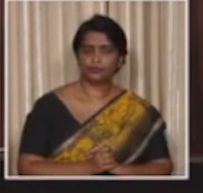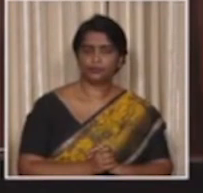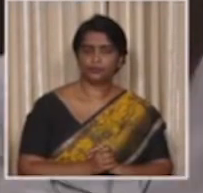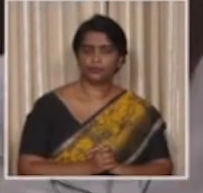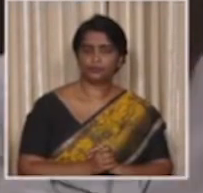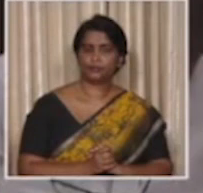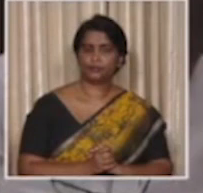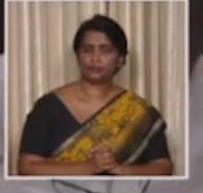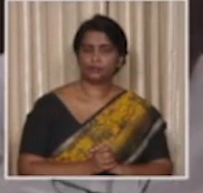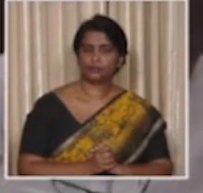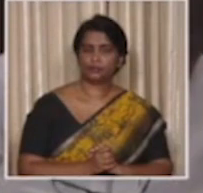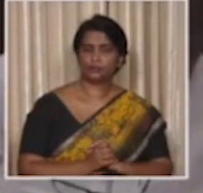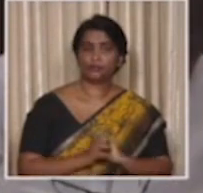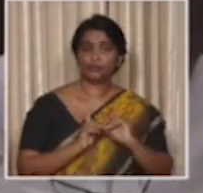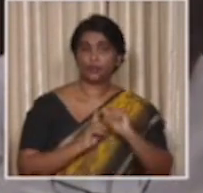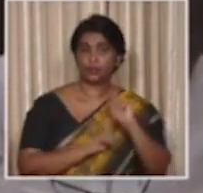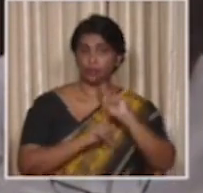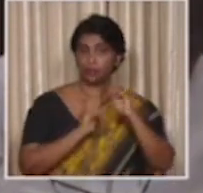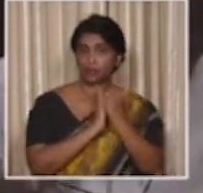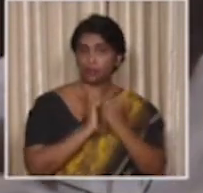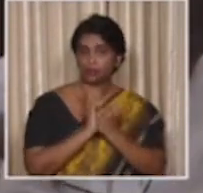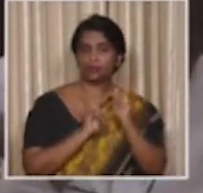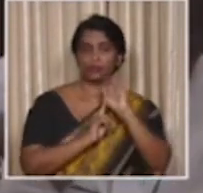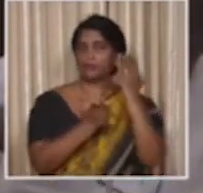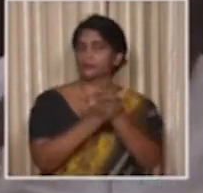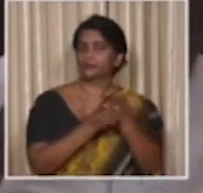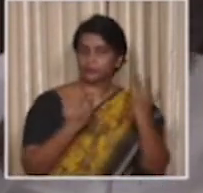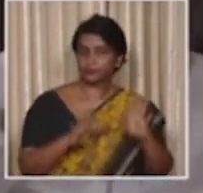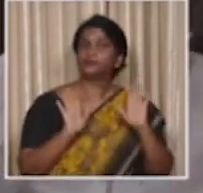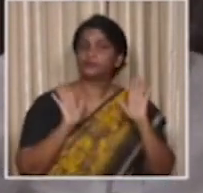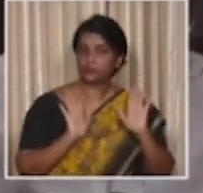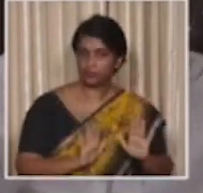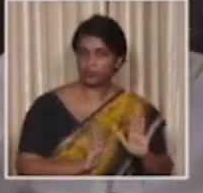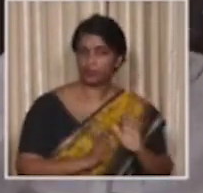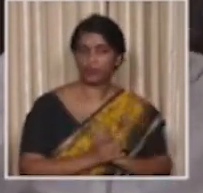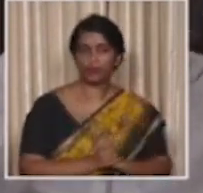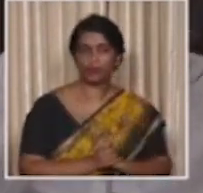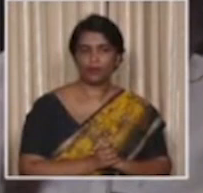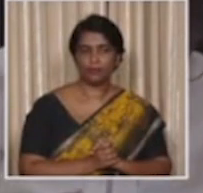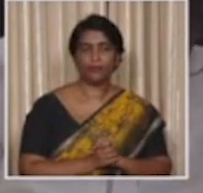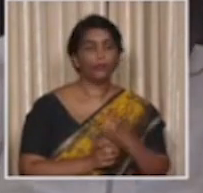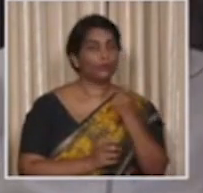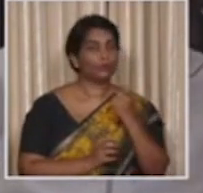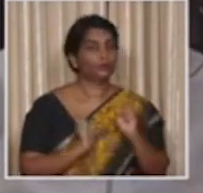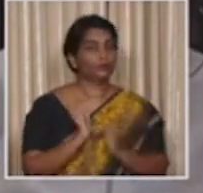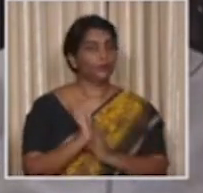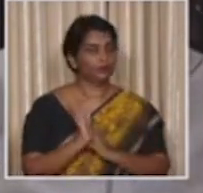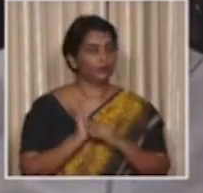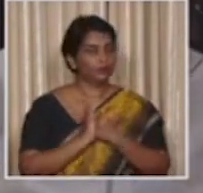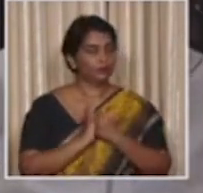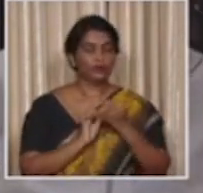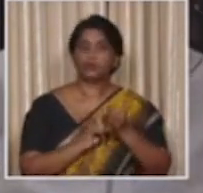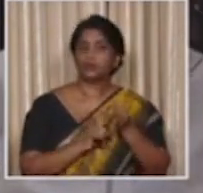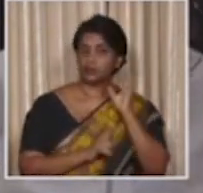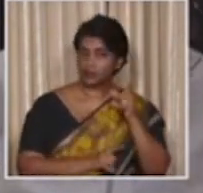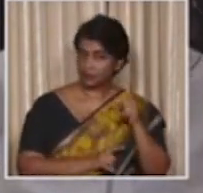පාර්ලිමේන්තුවේ න්‍යායපත්‍රයේ තියෙන කරුණු සභාගත කරලා තිනවා. හැබැයි මේ මුදල් කාර්ය සභාවේ ගරු